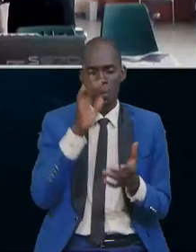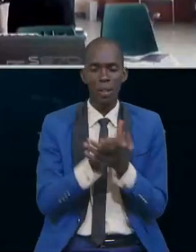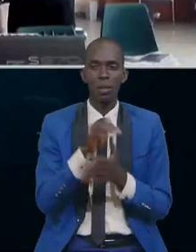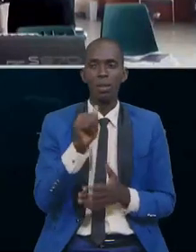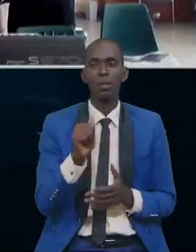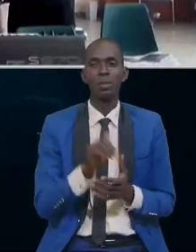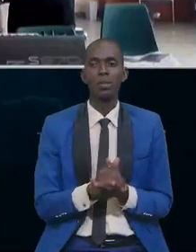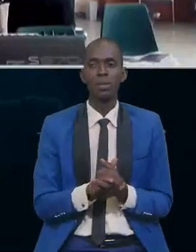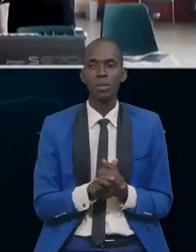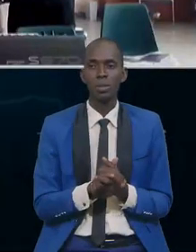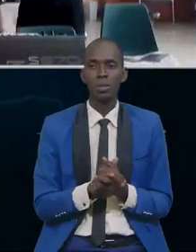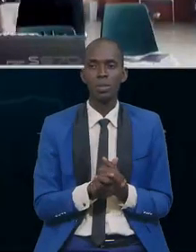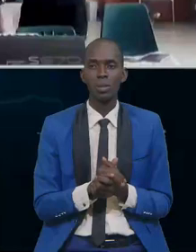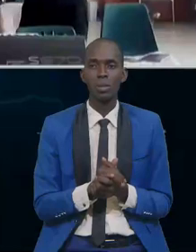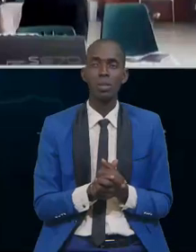crois,